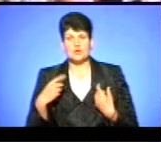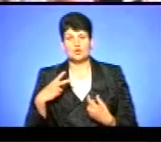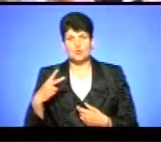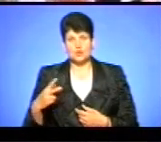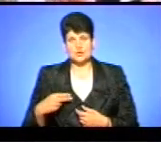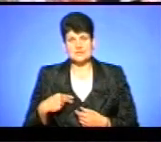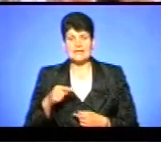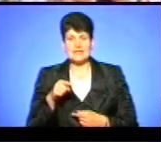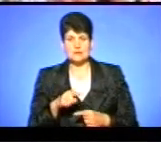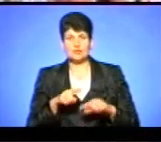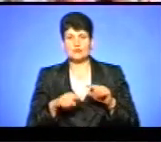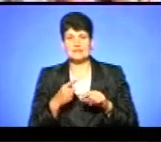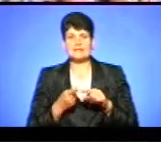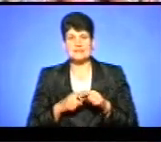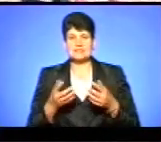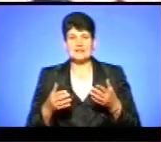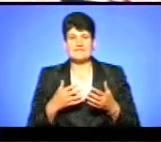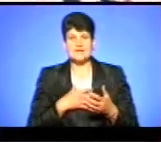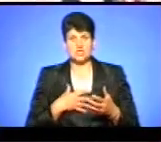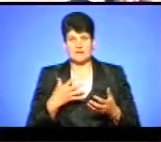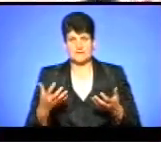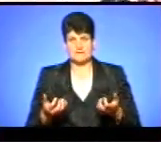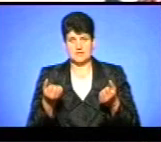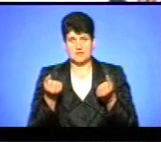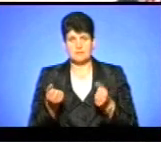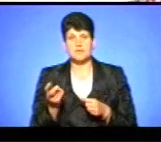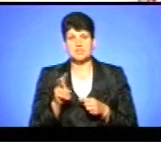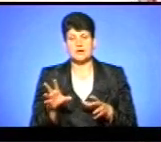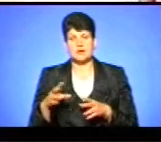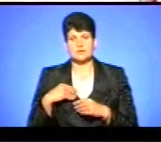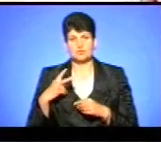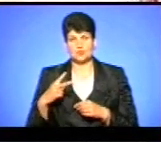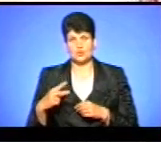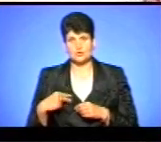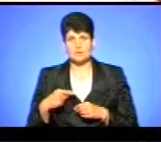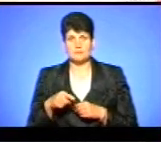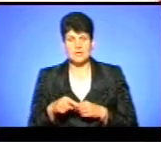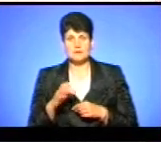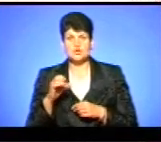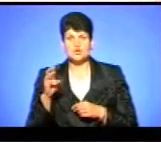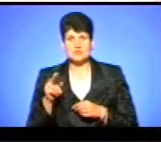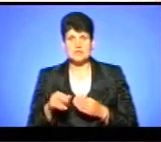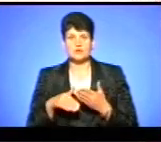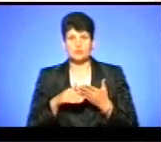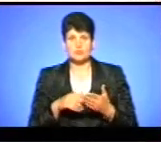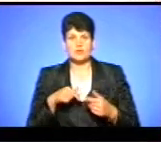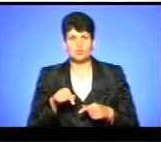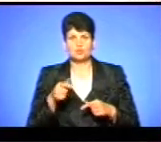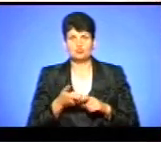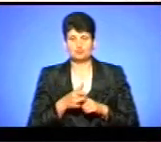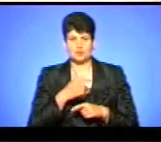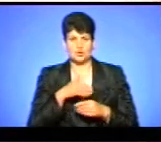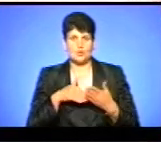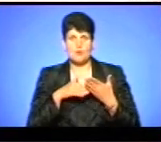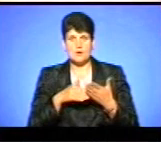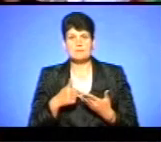їхньої родини така підтримка важлива. Прийшла з донечкою. Я знаю, що тут ми по соціальній допомозі, нам тут дуже